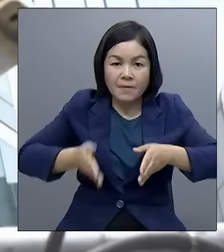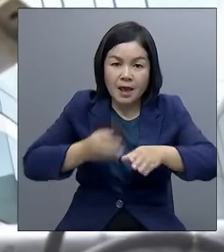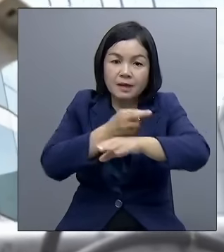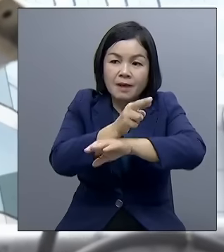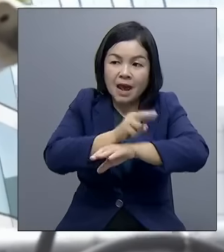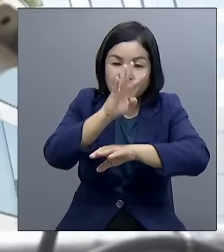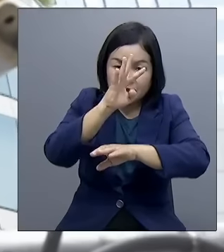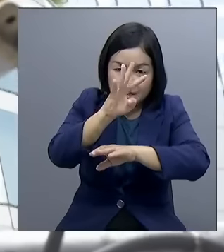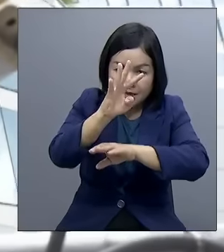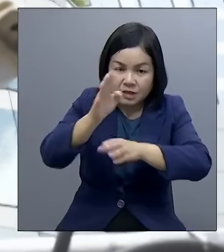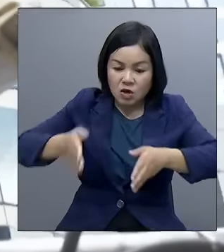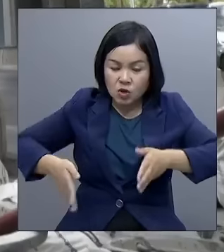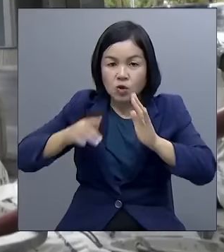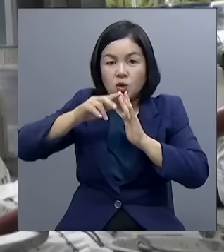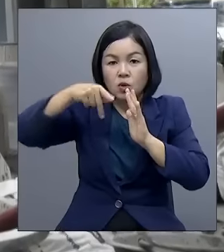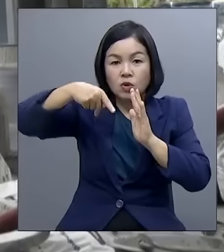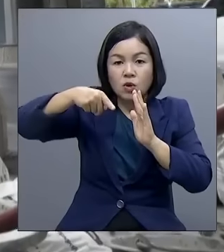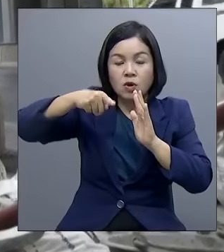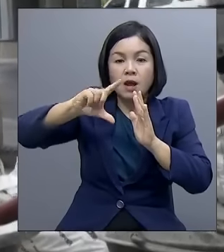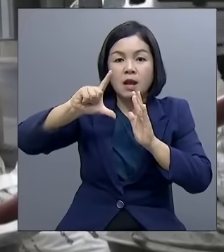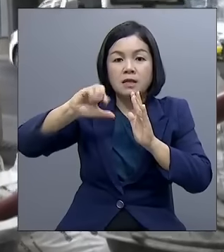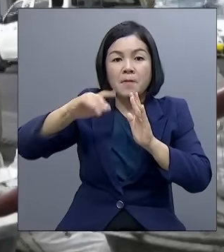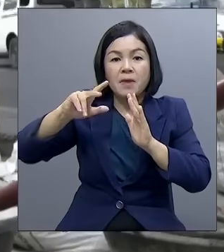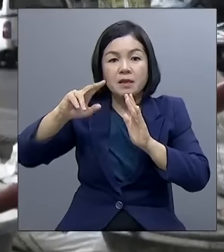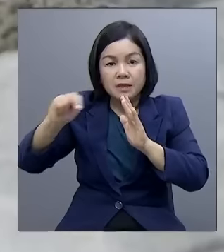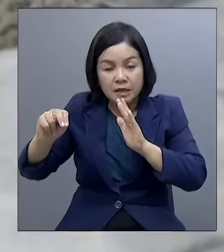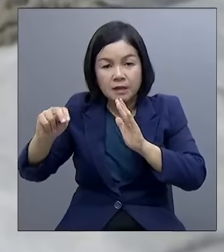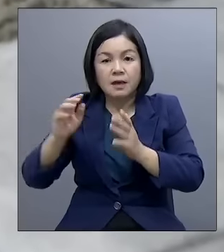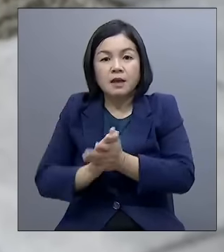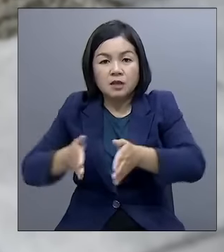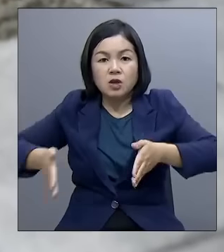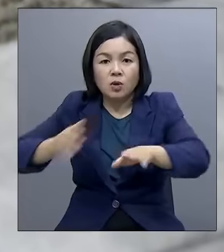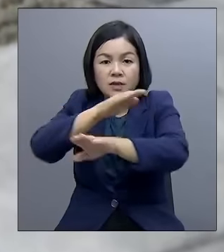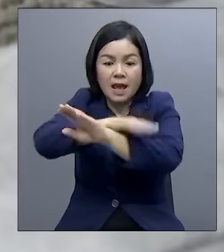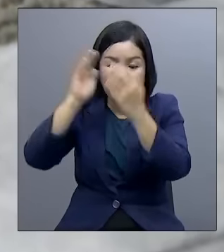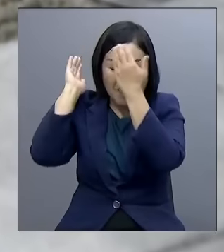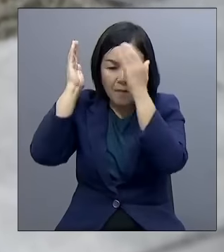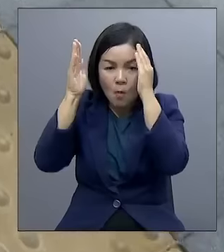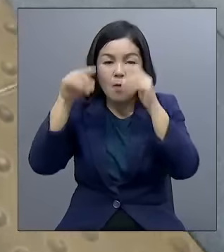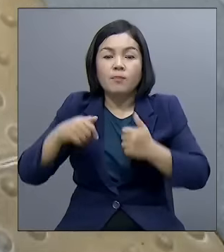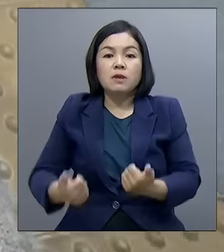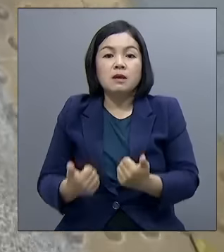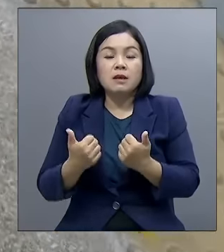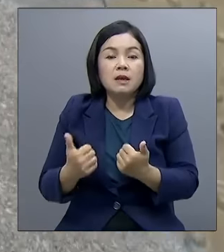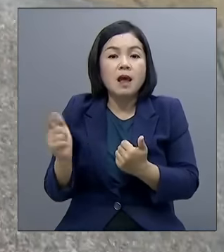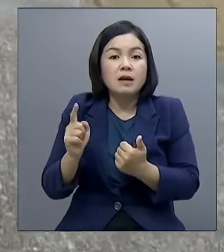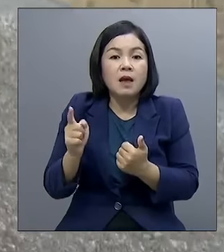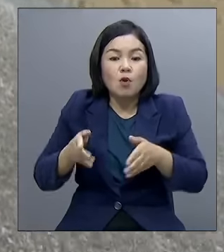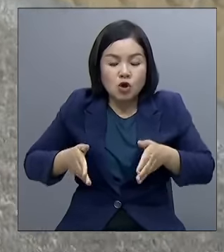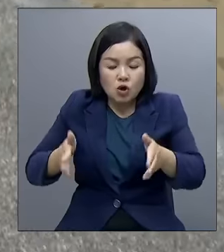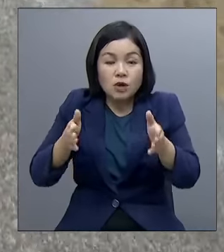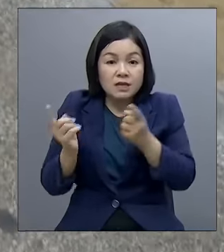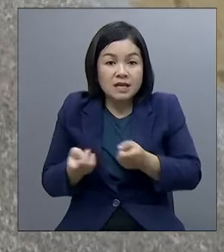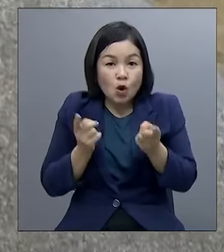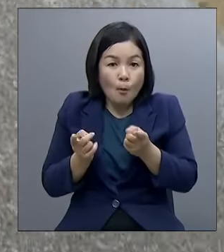ลาดดำริแล้วก็สีลมครับผมทางเท้าในบริเวณนี้ครั้งนี้จะปรับปรุงครั้งใหญ่ในรอบ20ปีก็สิ่งที่แตกต่างจากเดิมที่เห็นได้ชัดก็